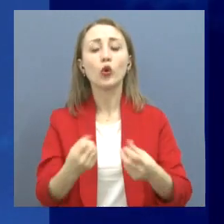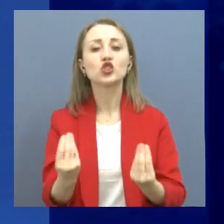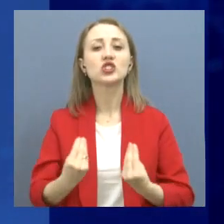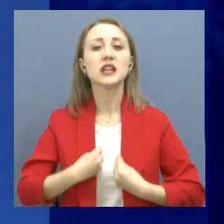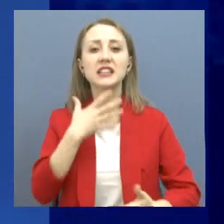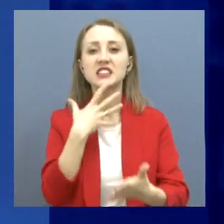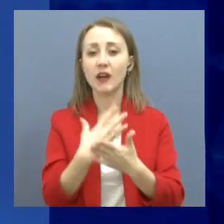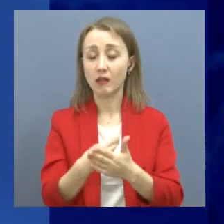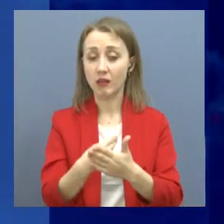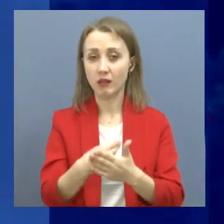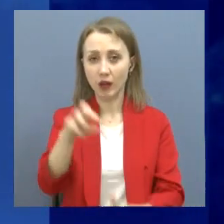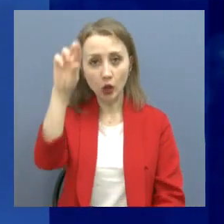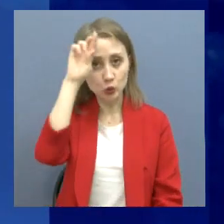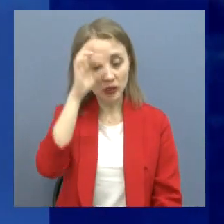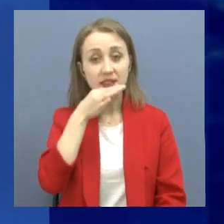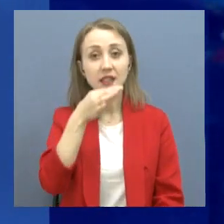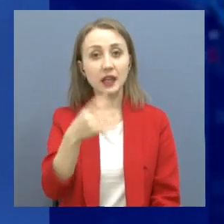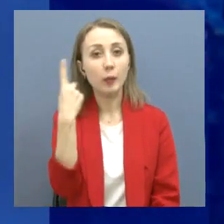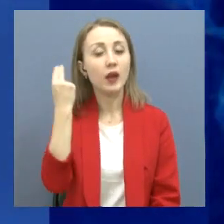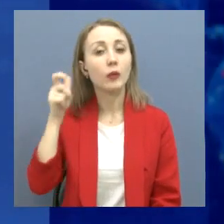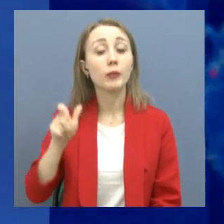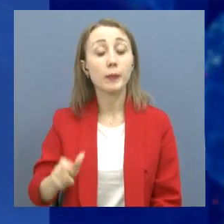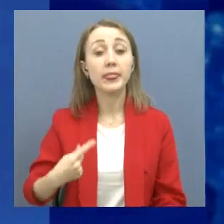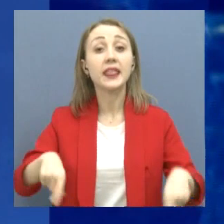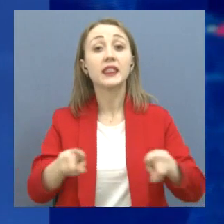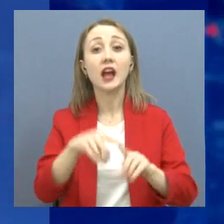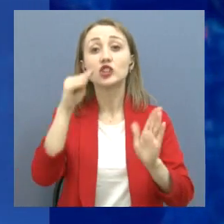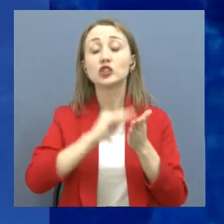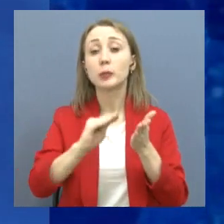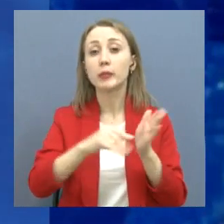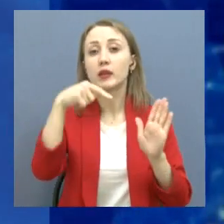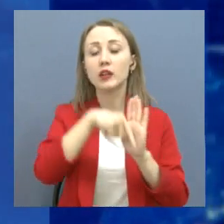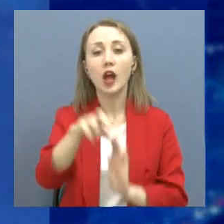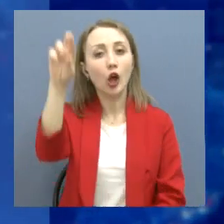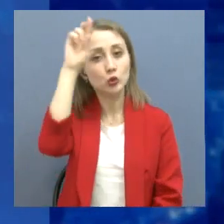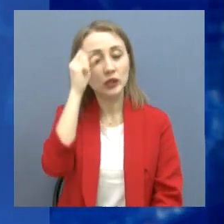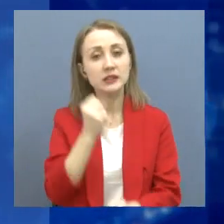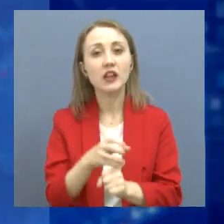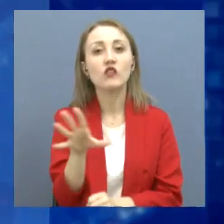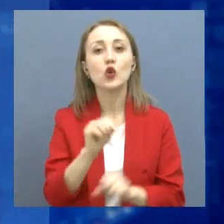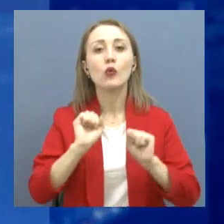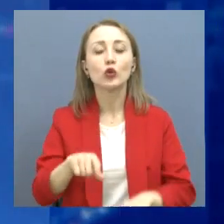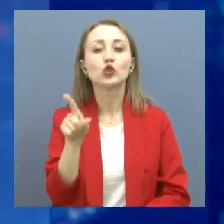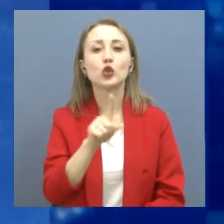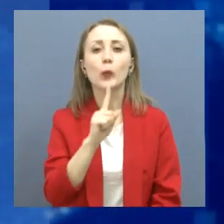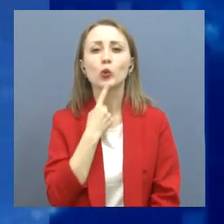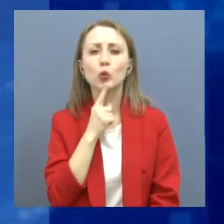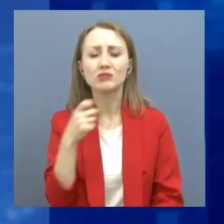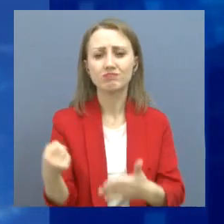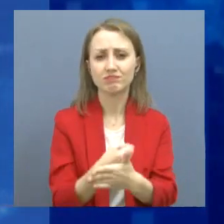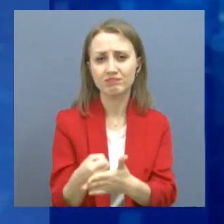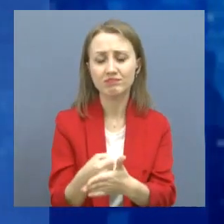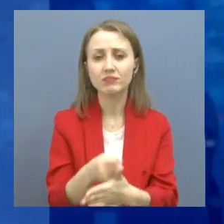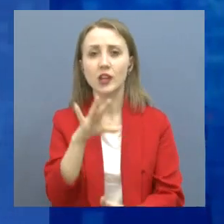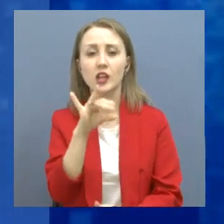стране, сказал Ельбасы. В статье также говорится о том, что государство сделает все возможное для того, чтобы преодолеть трудности и